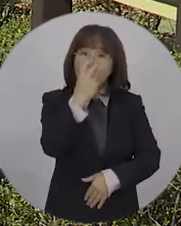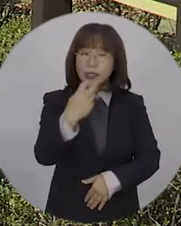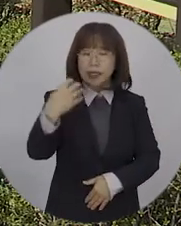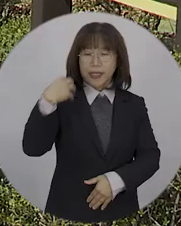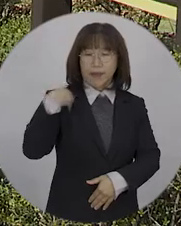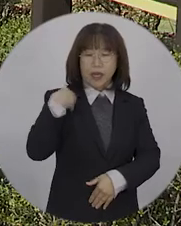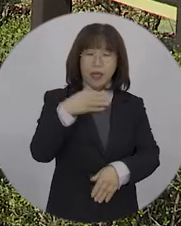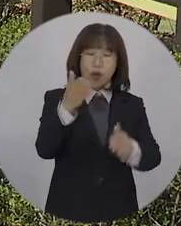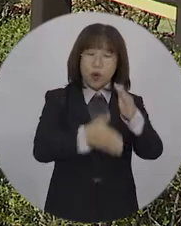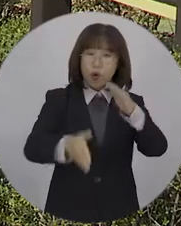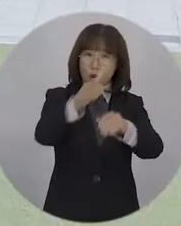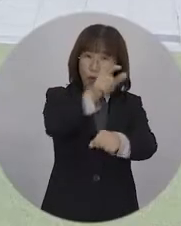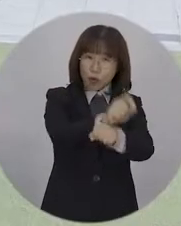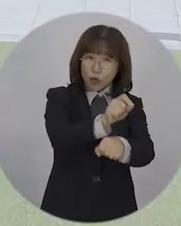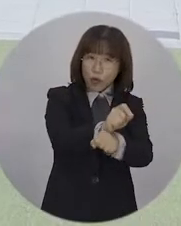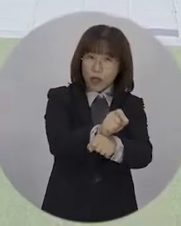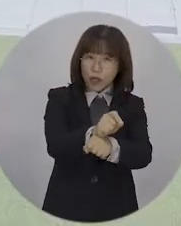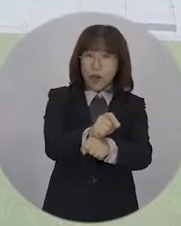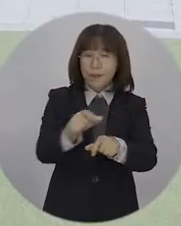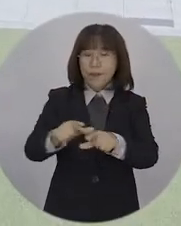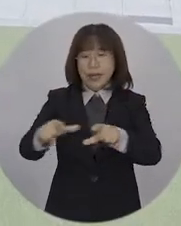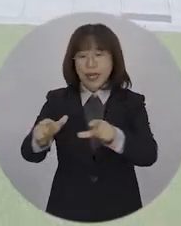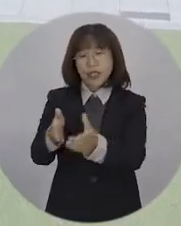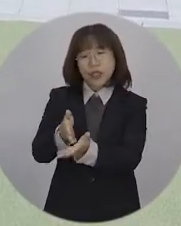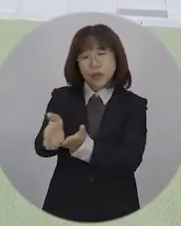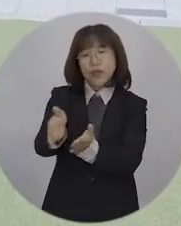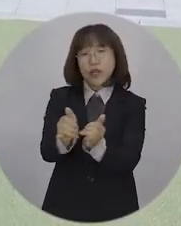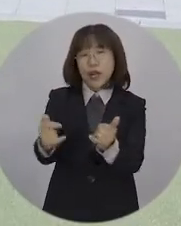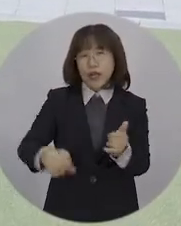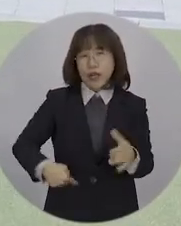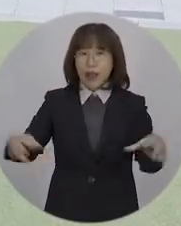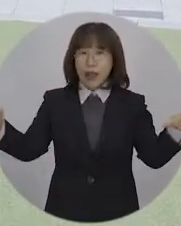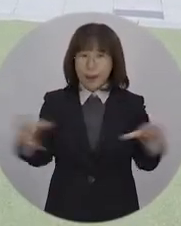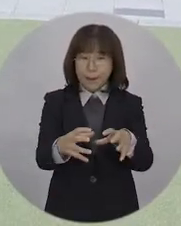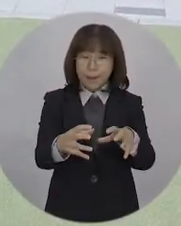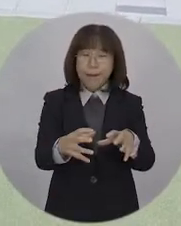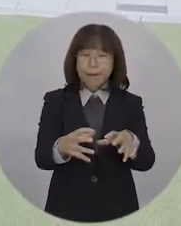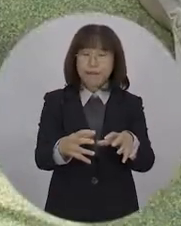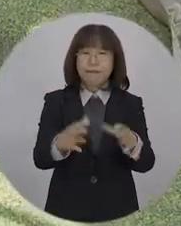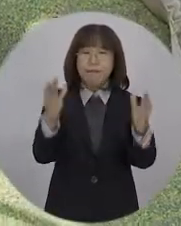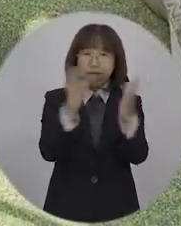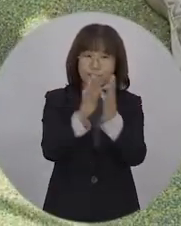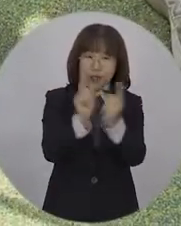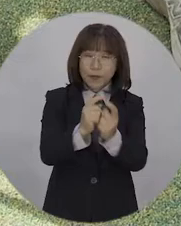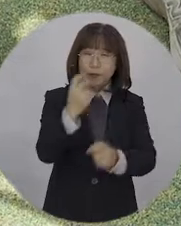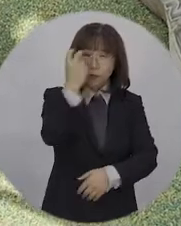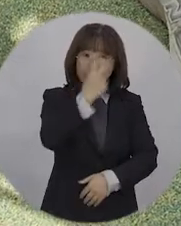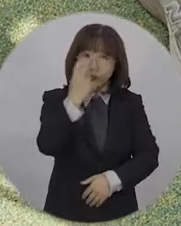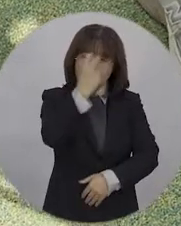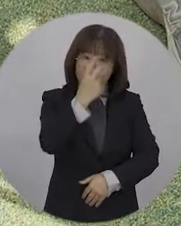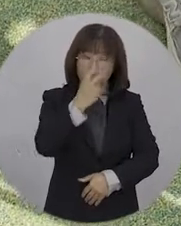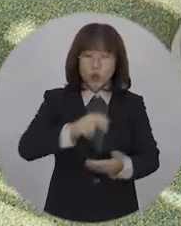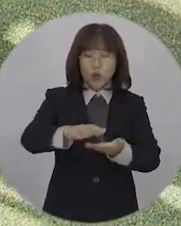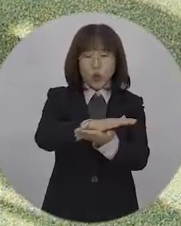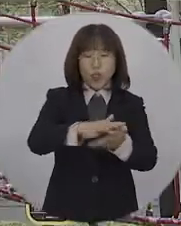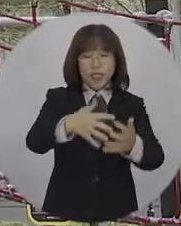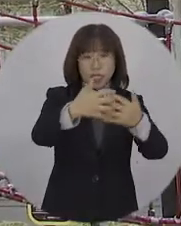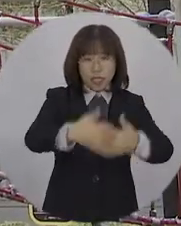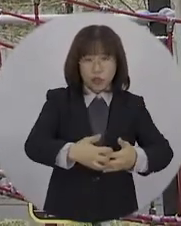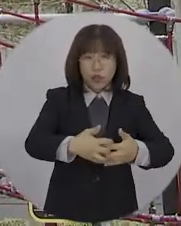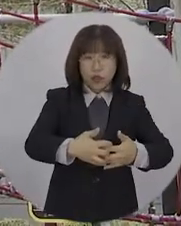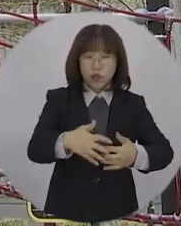점검은 담당 공무원과 민간 전문가로 구성된 합동 점검단이 현장 점검을 실시해 놀이기구 안전